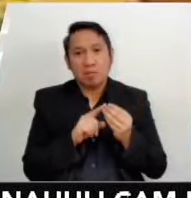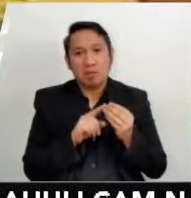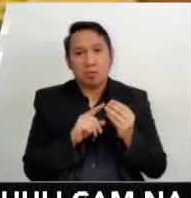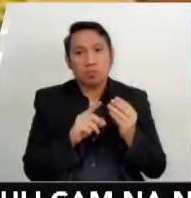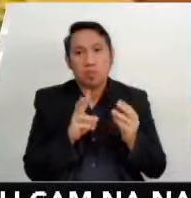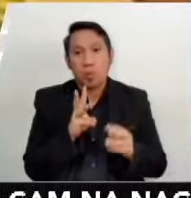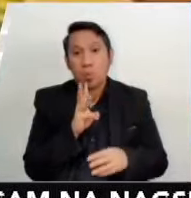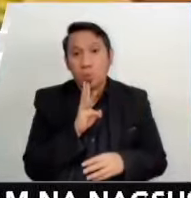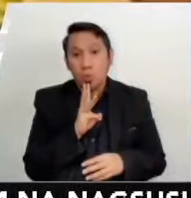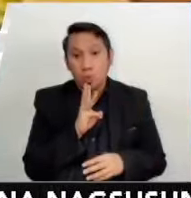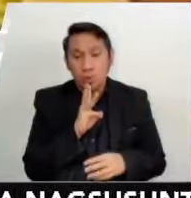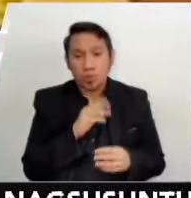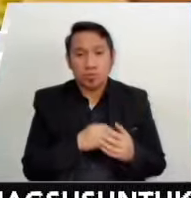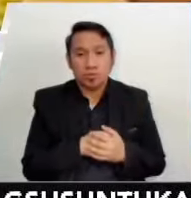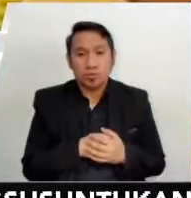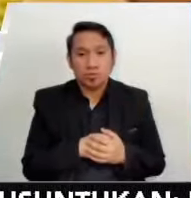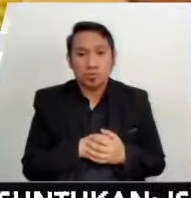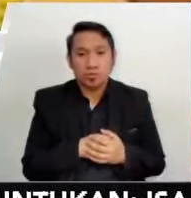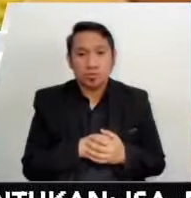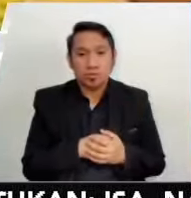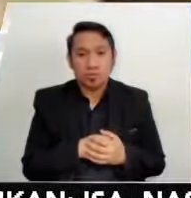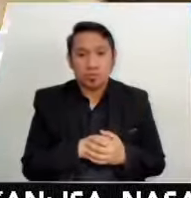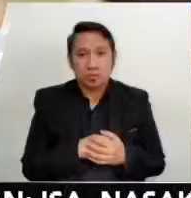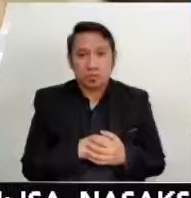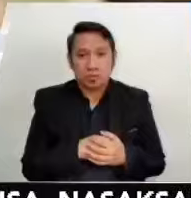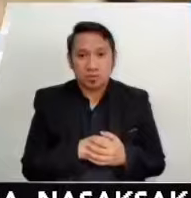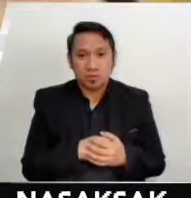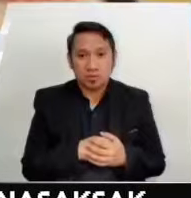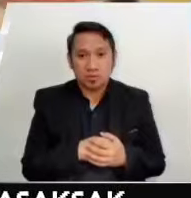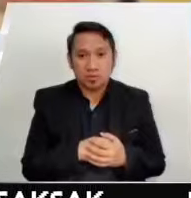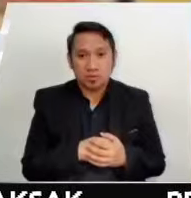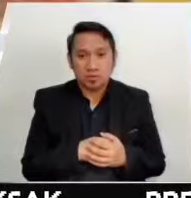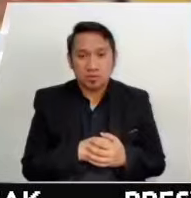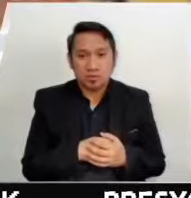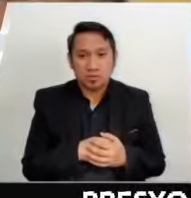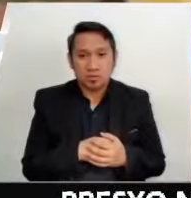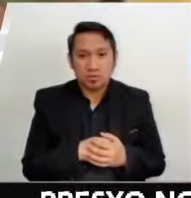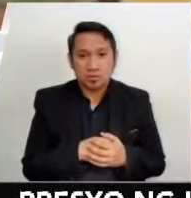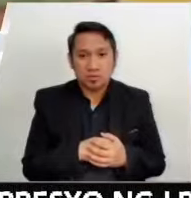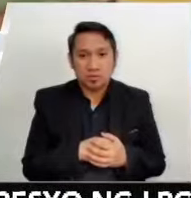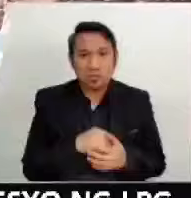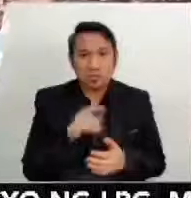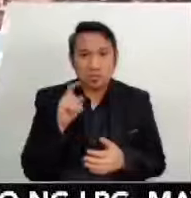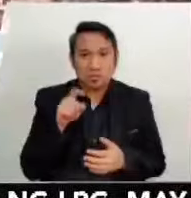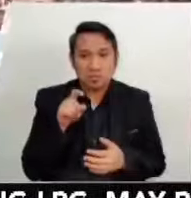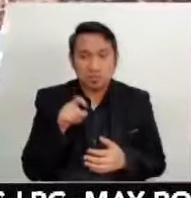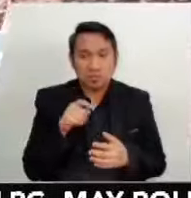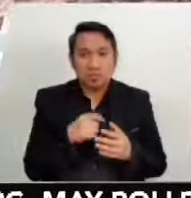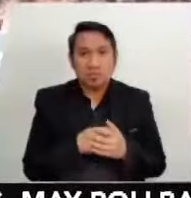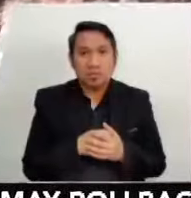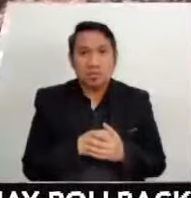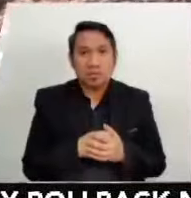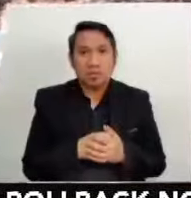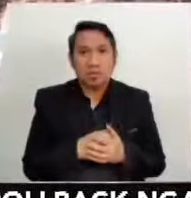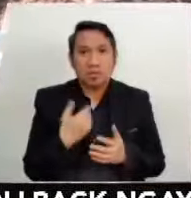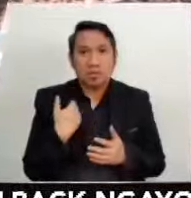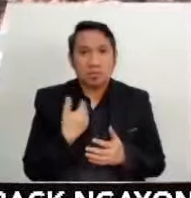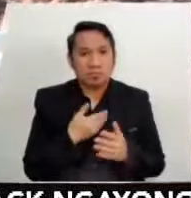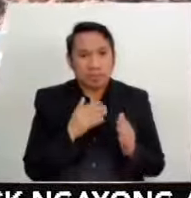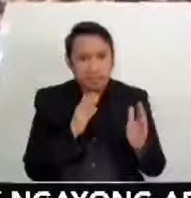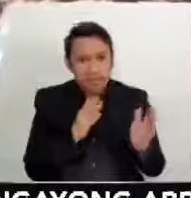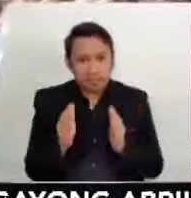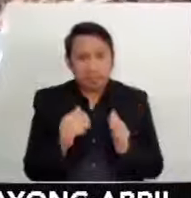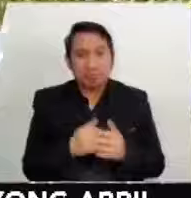Crisis on water Just to be preparatory isa na ilalim sa state of